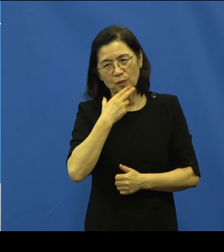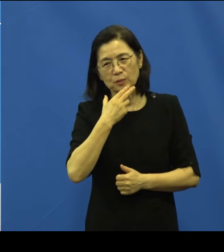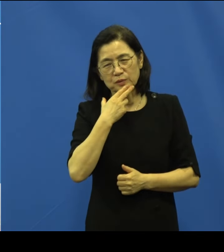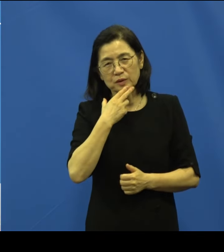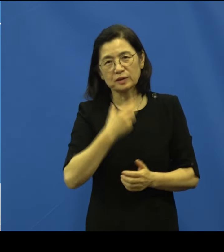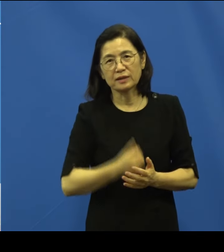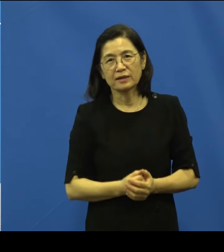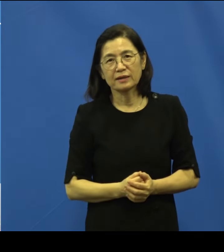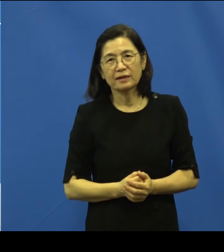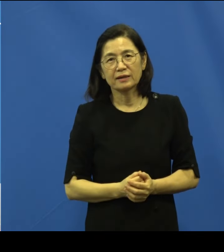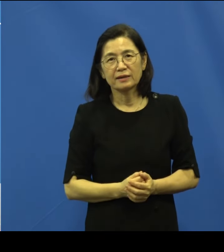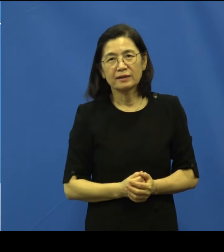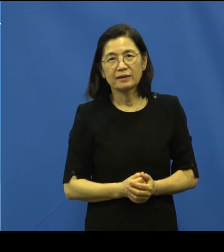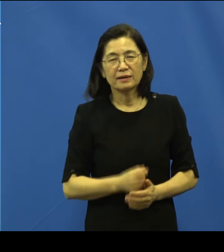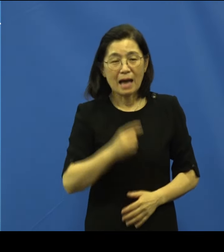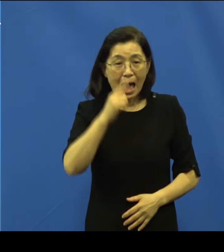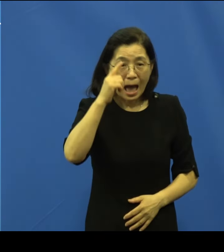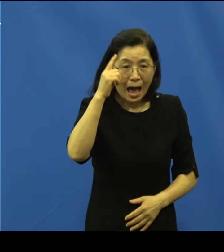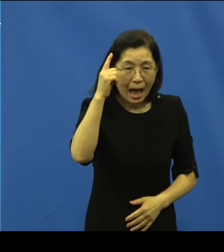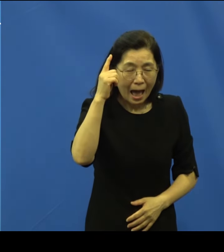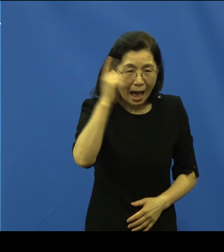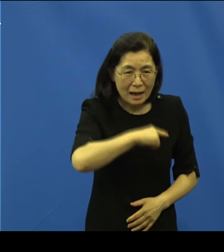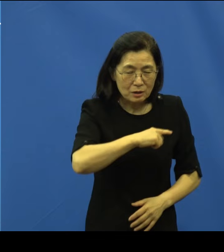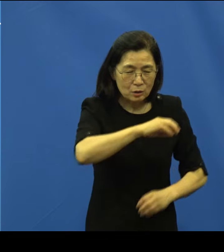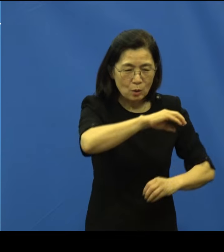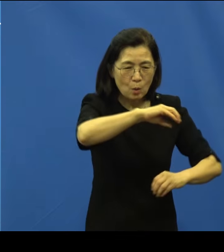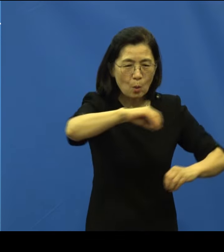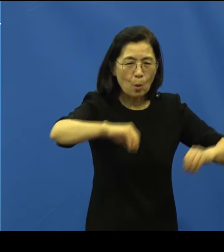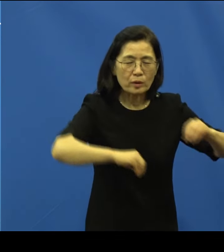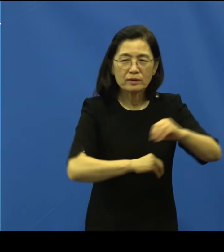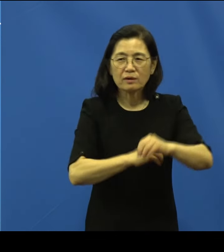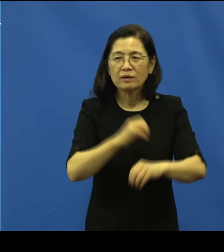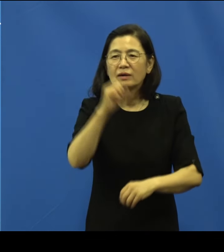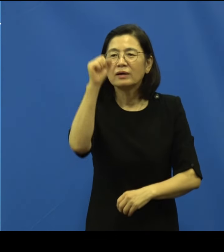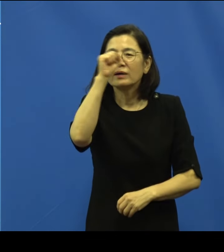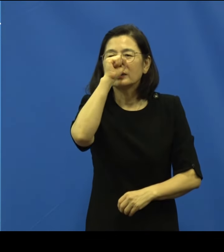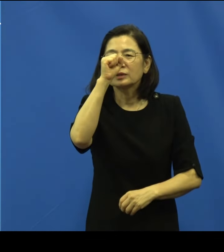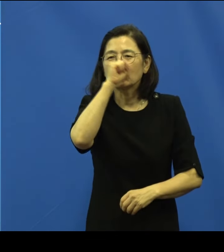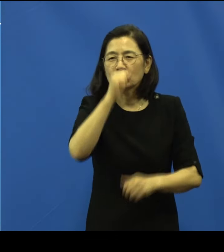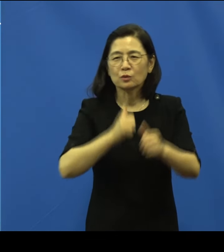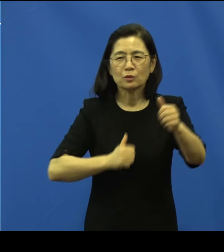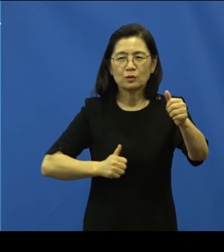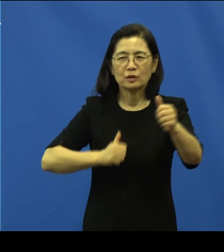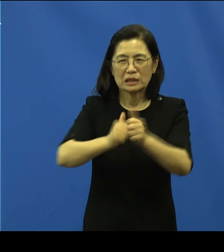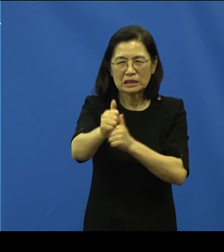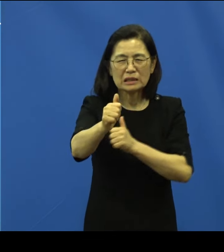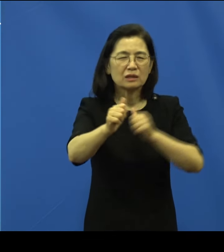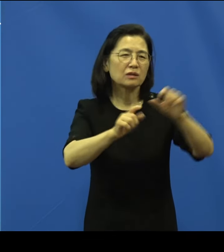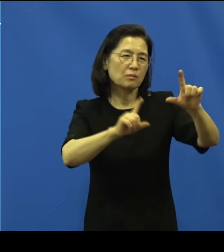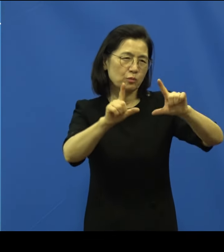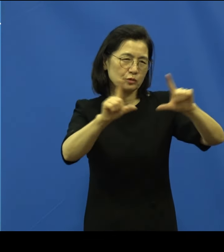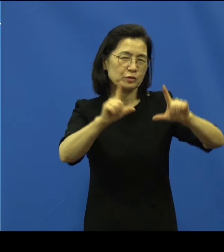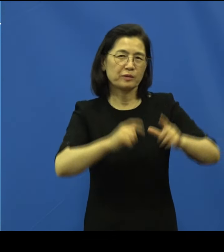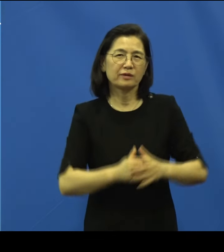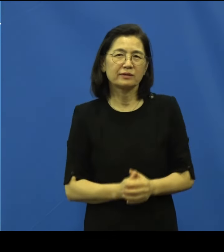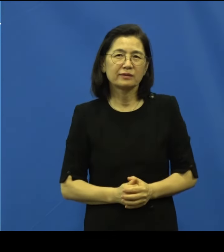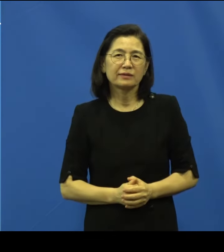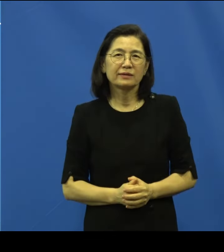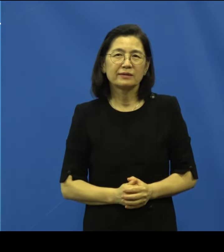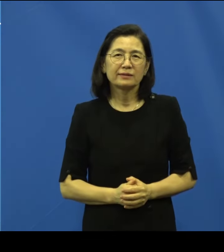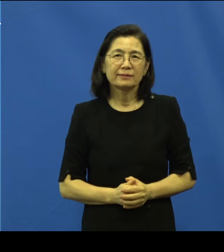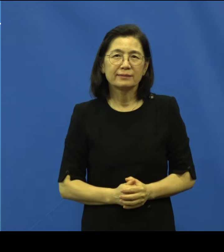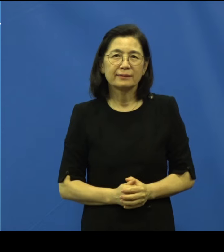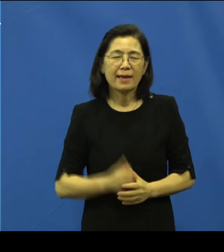승리한 겁니다. 악을 선으로 이긴 거. 감동한 아람 군대가 상당한 기간 동안 이스라엘의 살아옴을 걸어오지 않았다는 거죠.